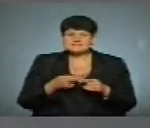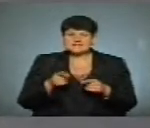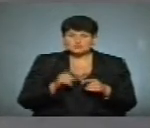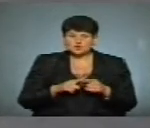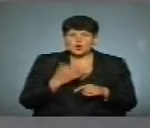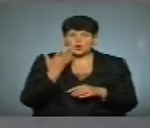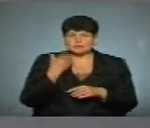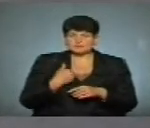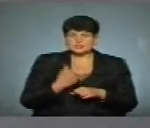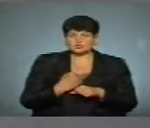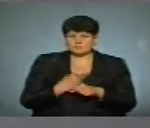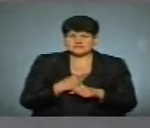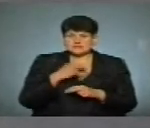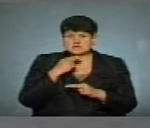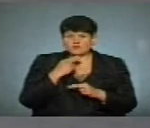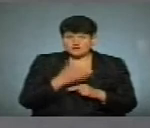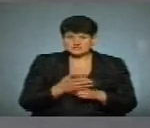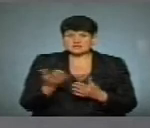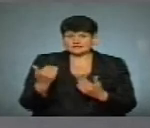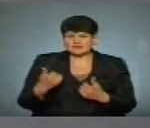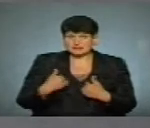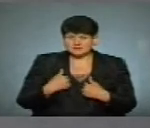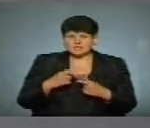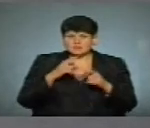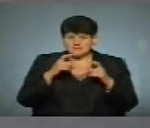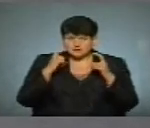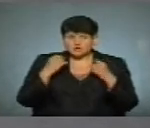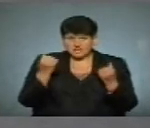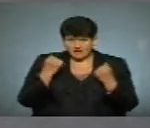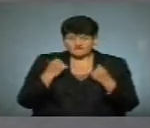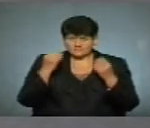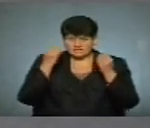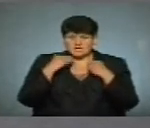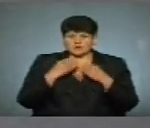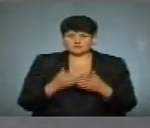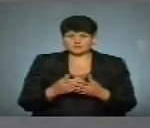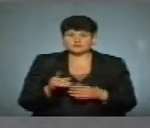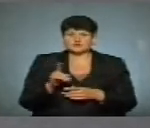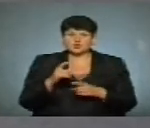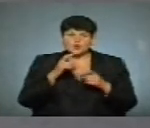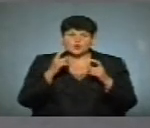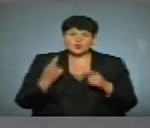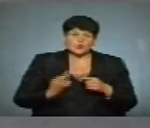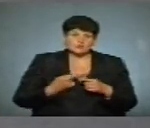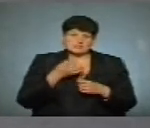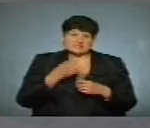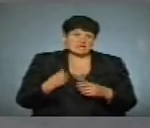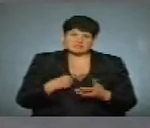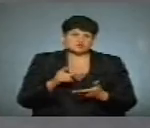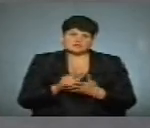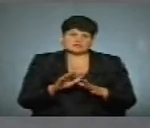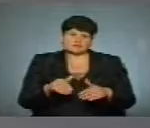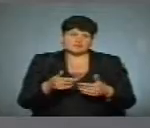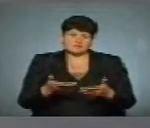як зробив зауваження мені охоронець, я йому сказав, надайте мені, будь ласка, маску, я вдягну її. На що охоронець відповів, я не зобов'язаний